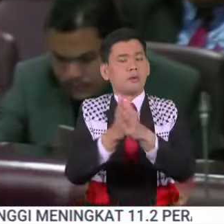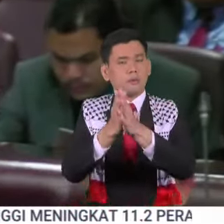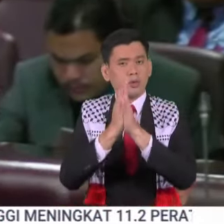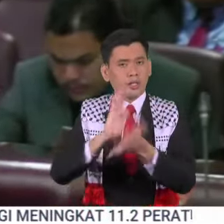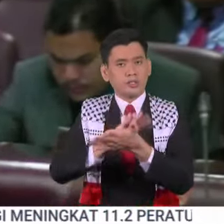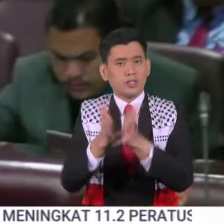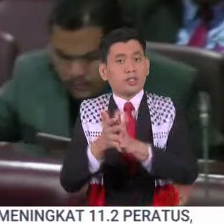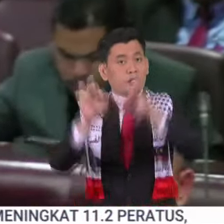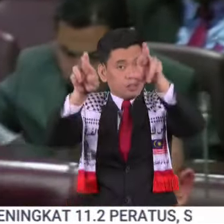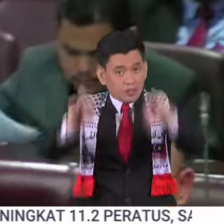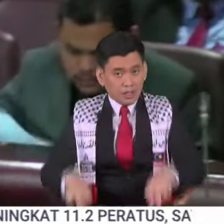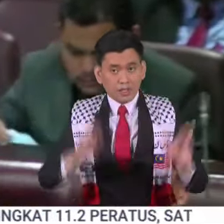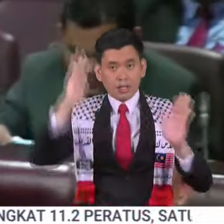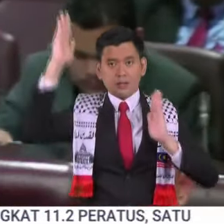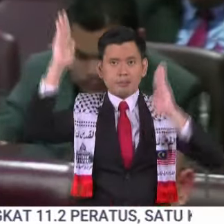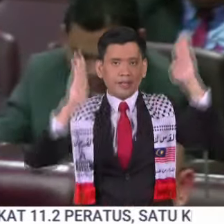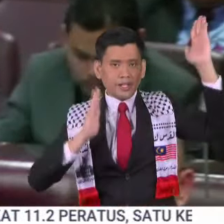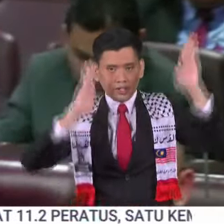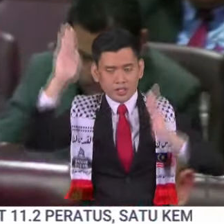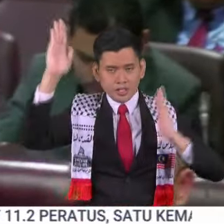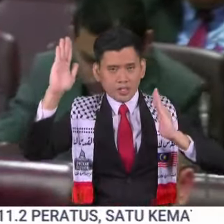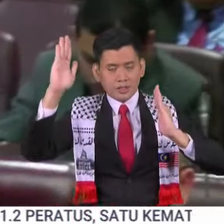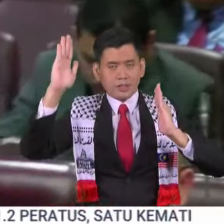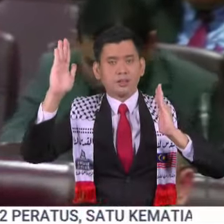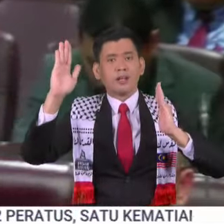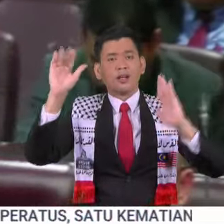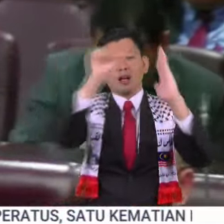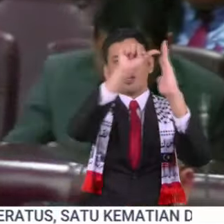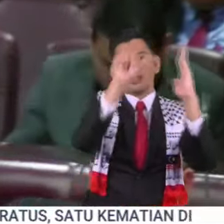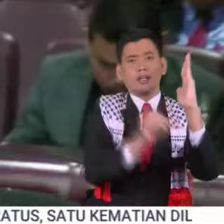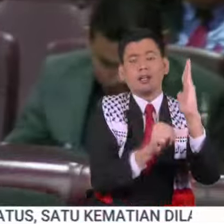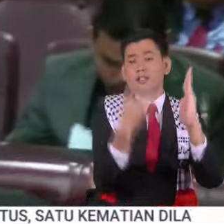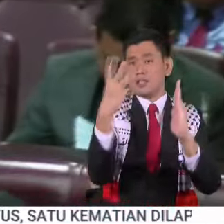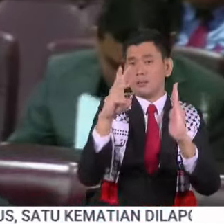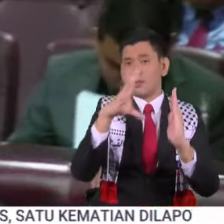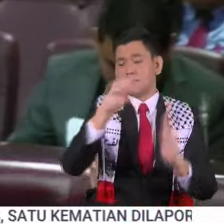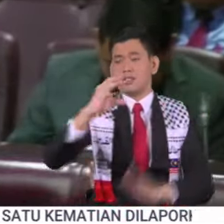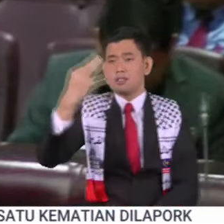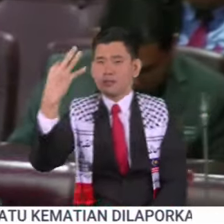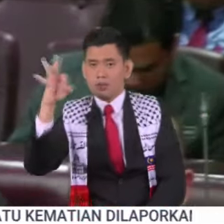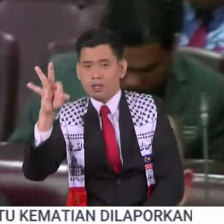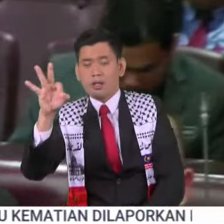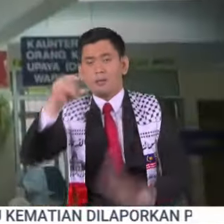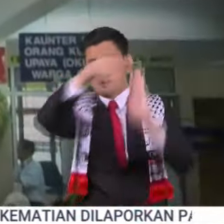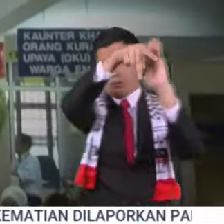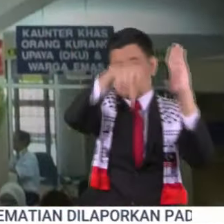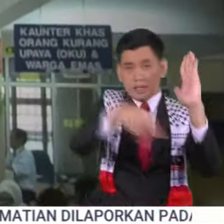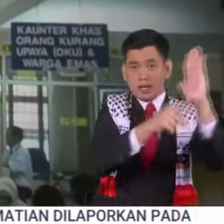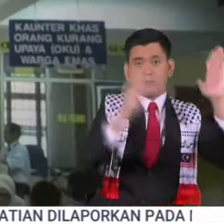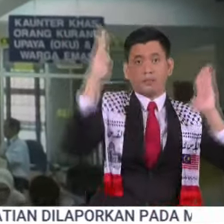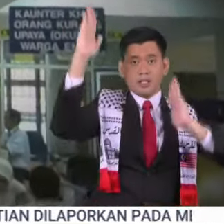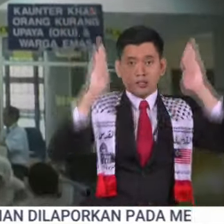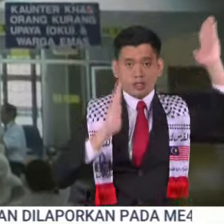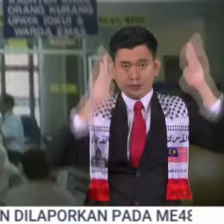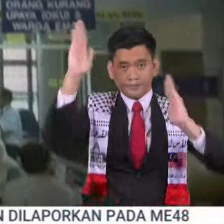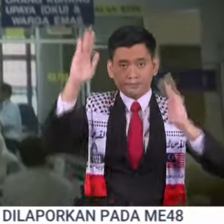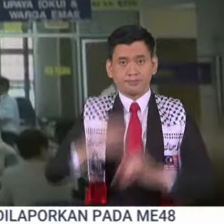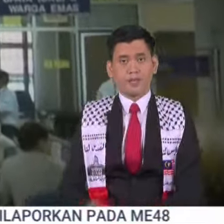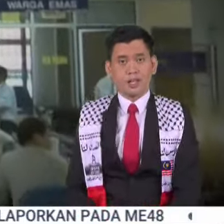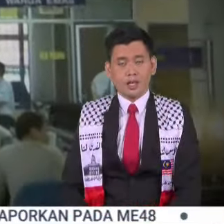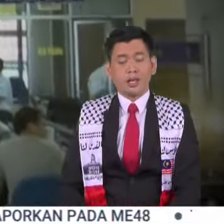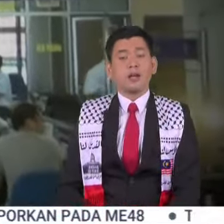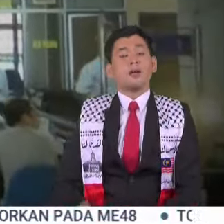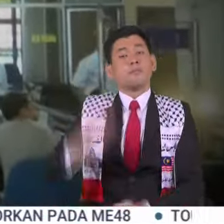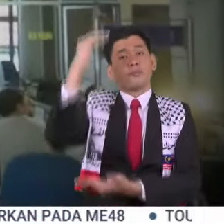kewarganegaraan di bawah perkara 16 dan 19 perlembagan persekutuan